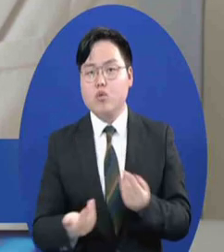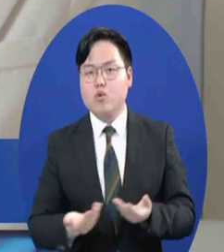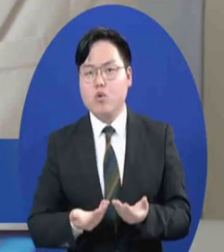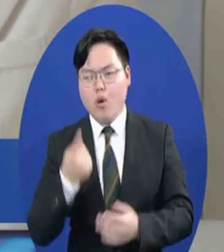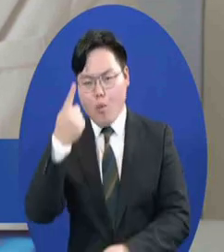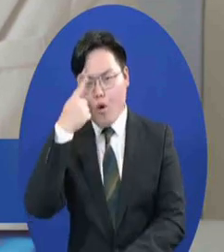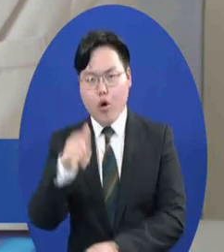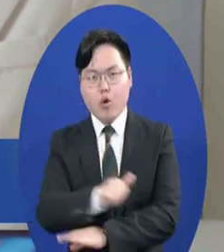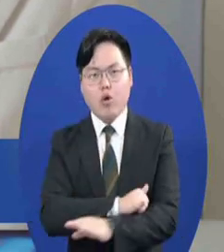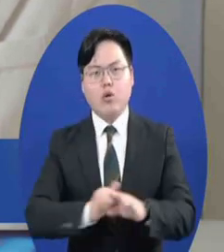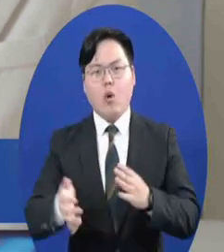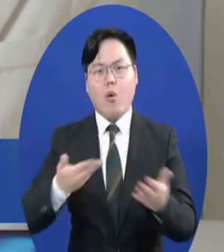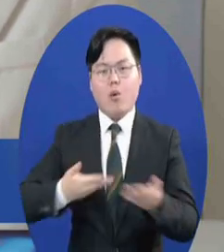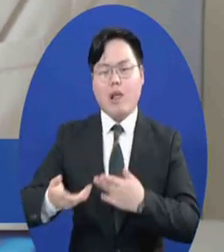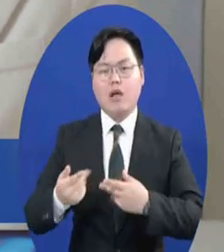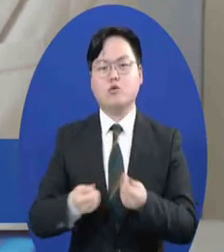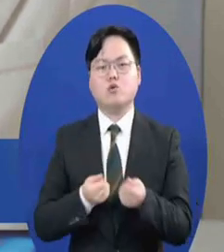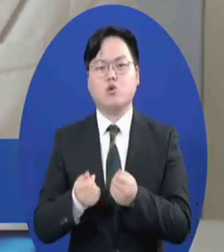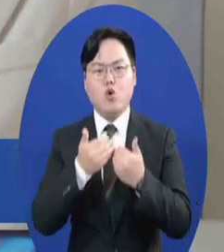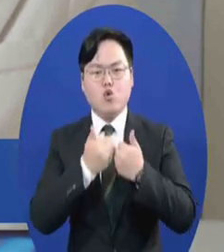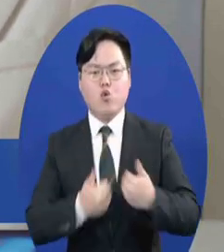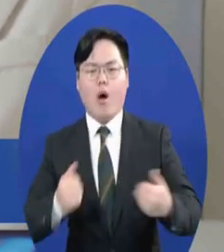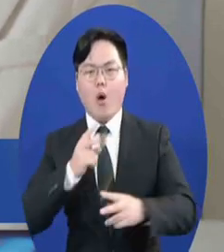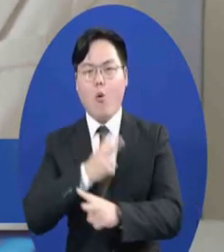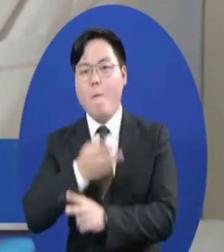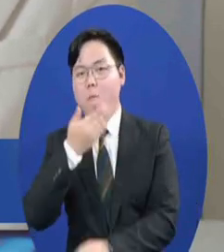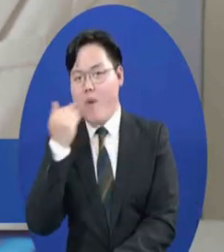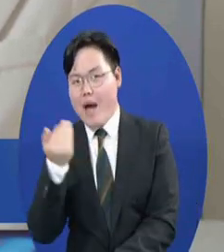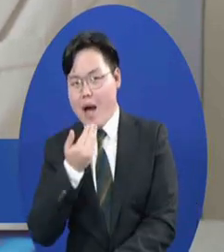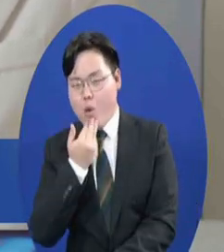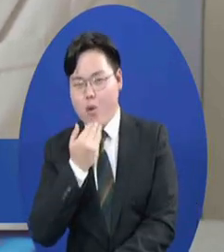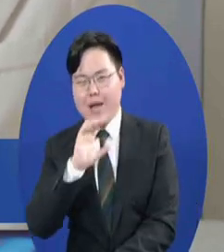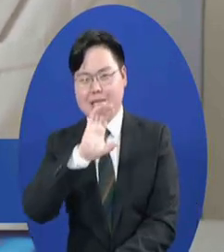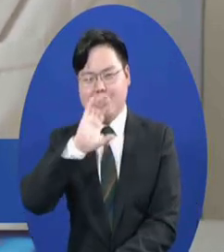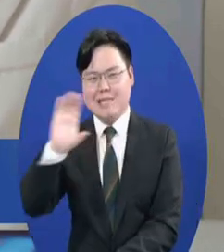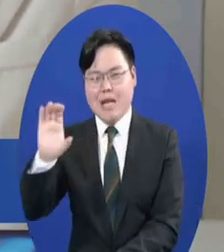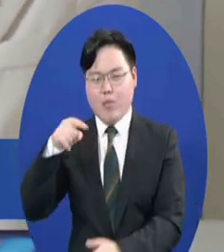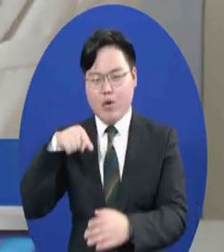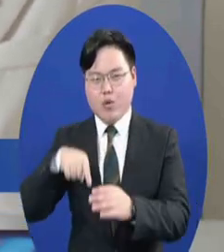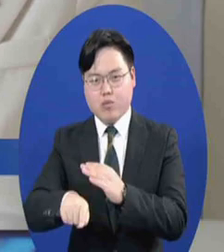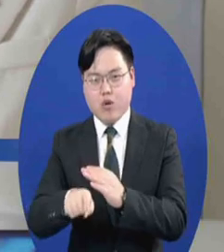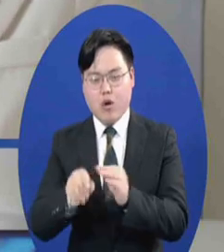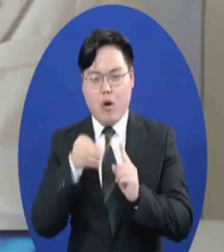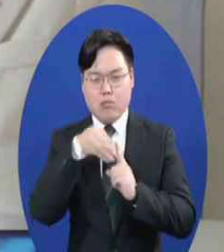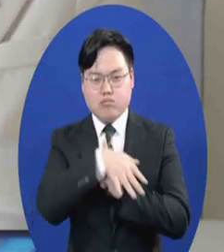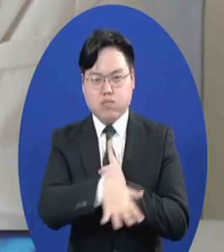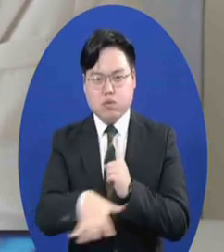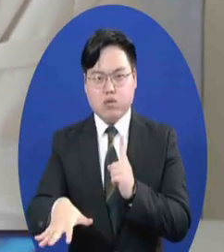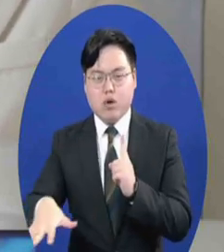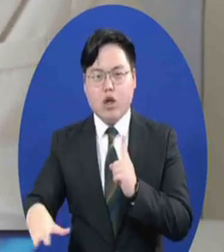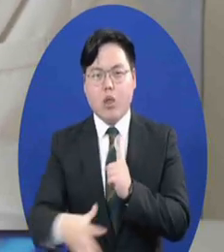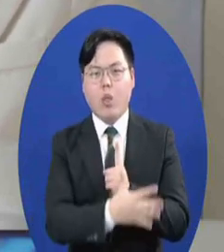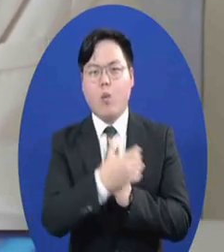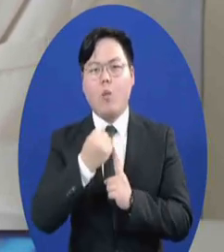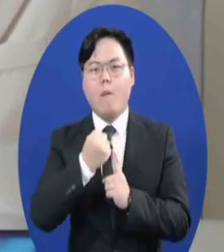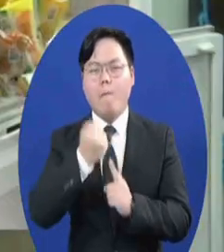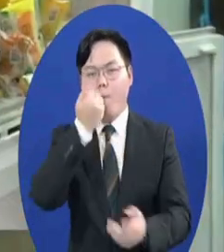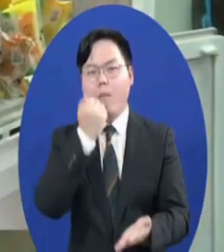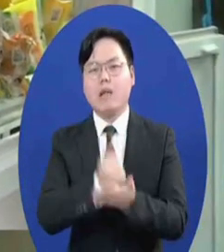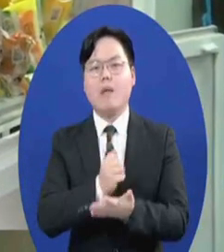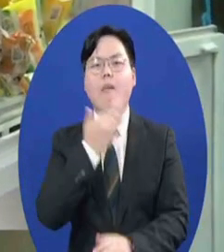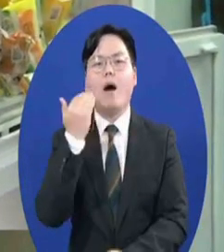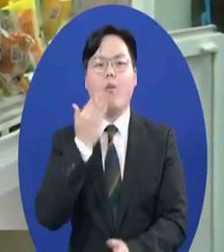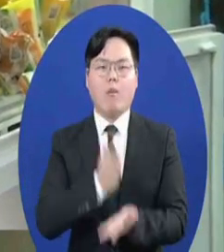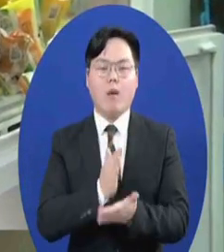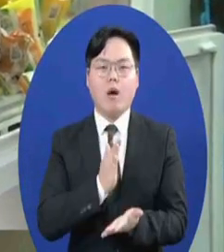гэсэн өнөөдөр Монгол улсад одоо худалдааг зохицуулах тусгайсан хууль алга салбар одоо дундын уялдааг хангасан бас одоо нэгдсэн бодлогын одоо баримтчиг байхгүй